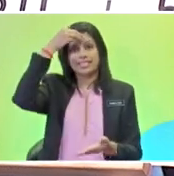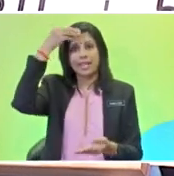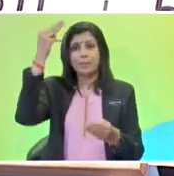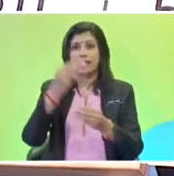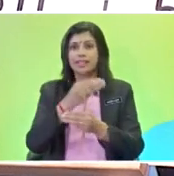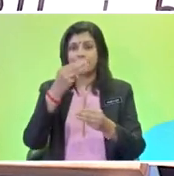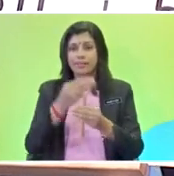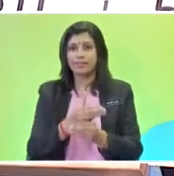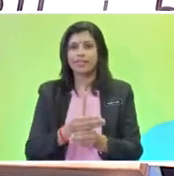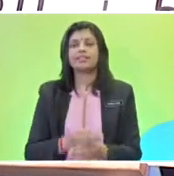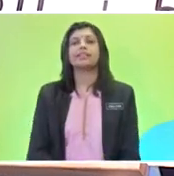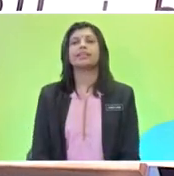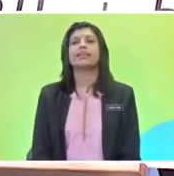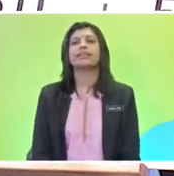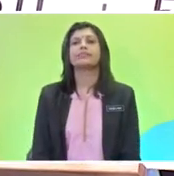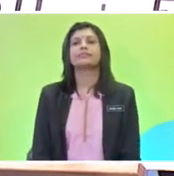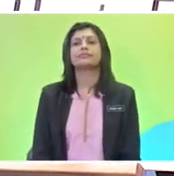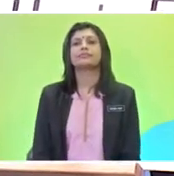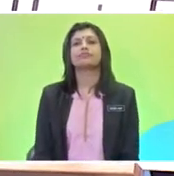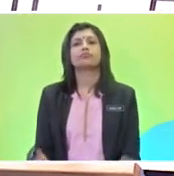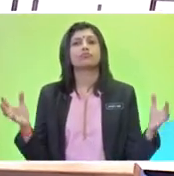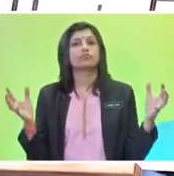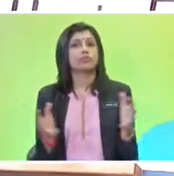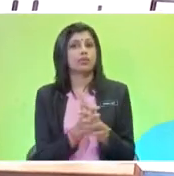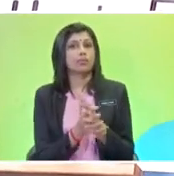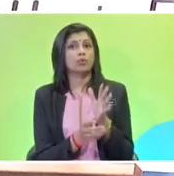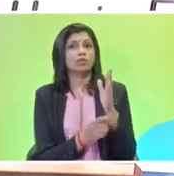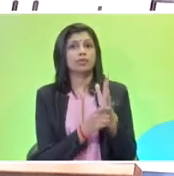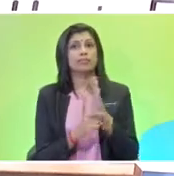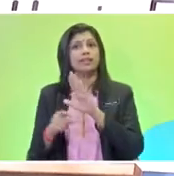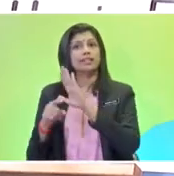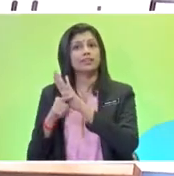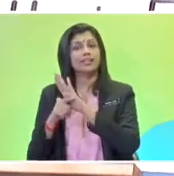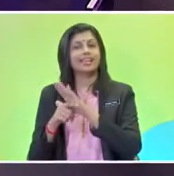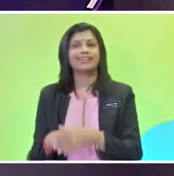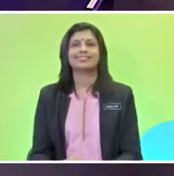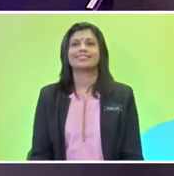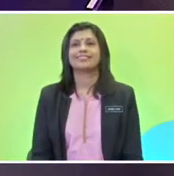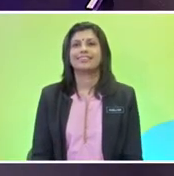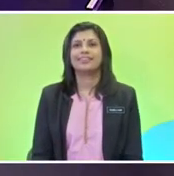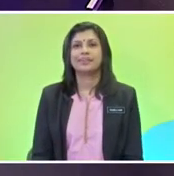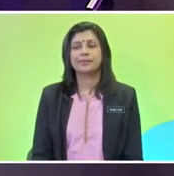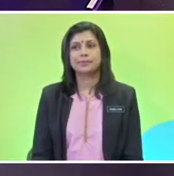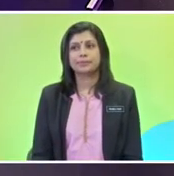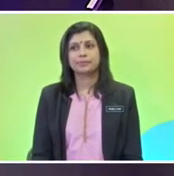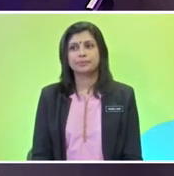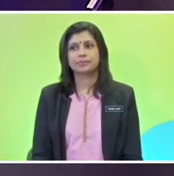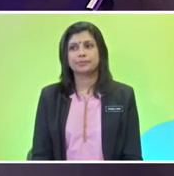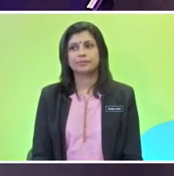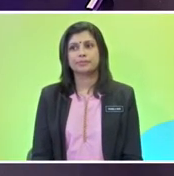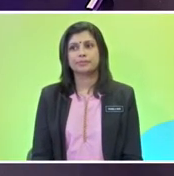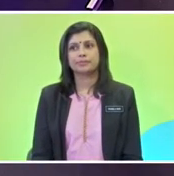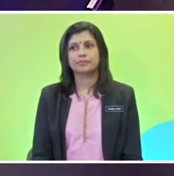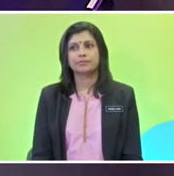ialah operasi bergabung tambah dan tolak bersama Cikgu Haziq. Cikgu, segmen kali ini